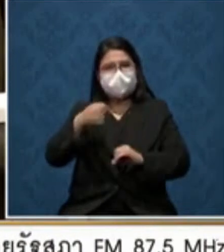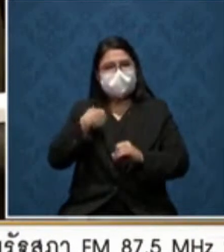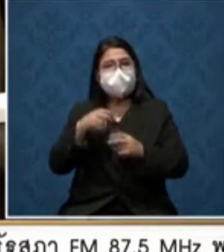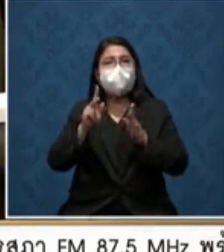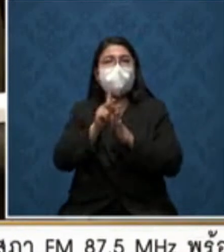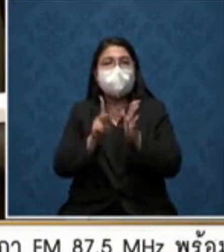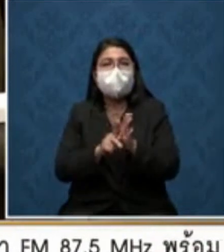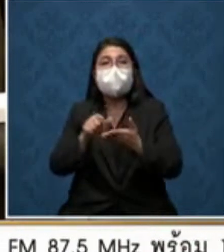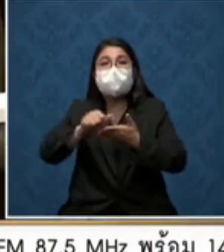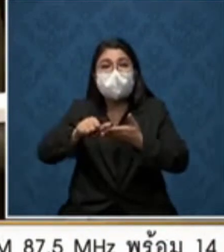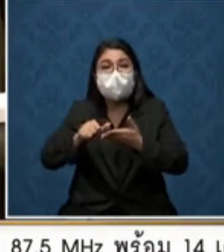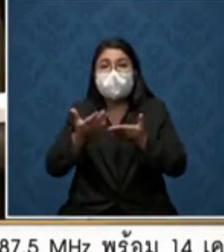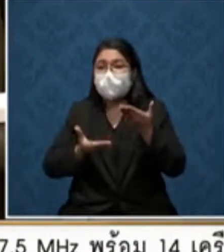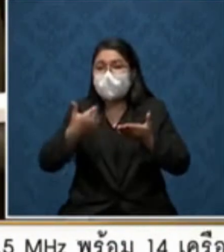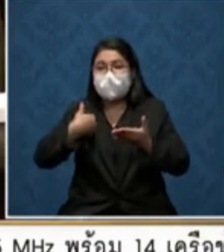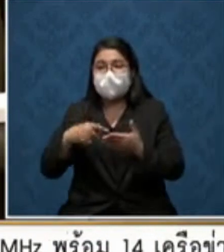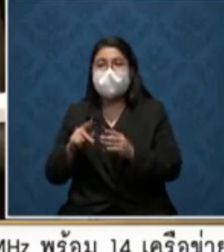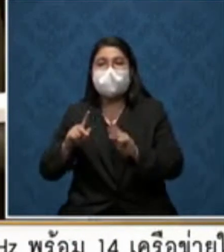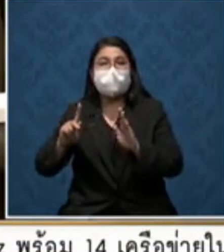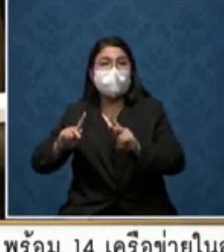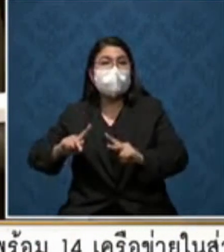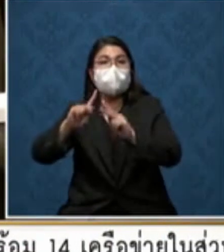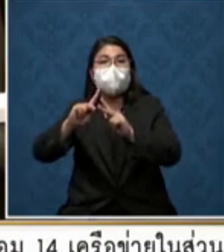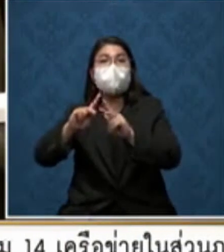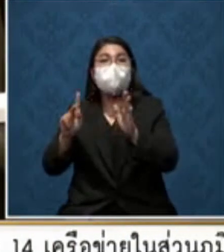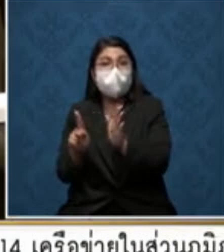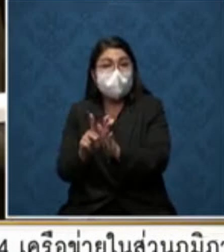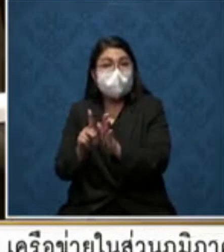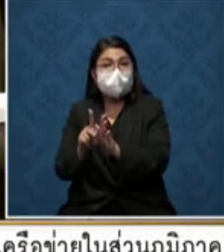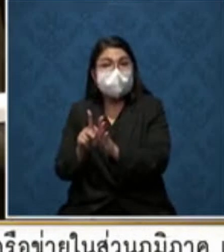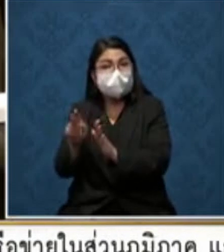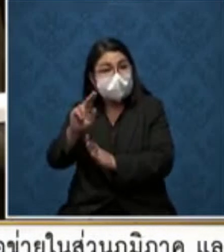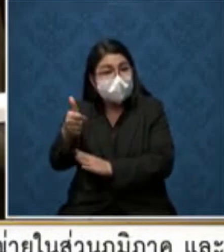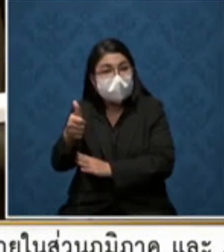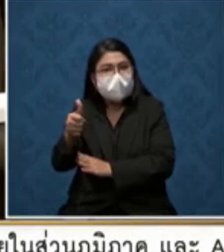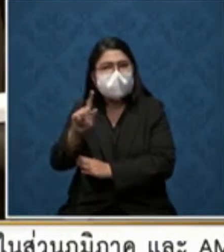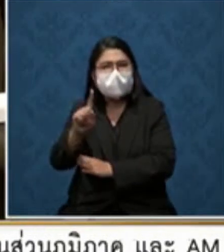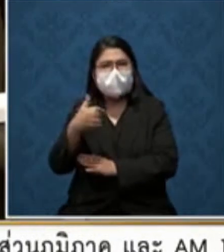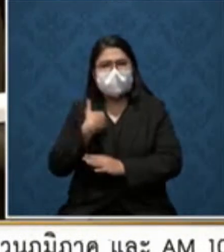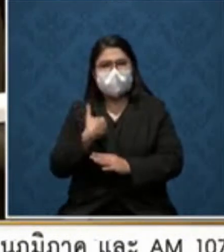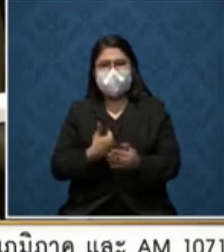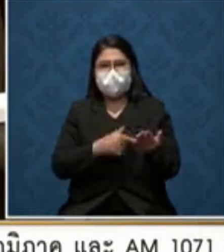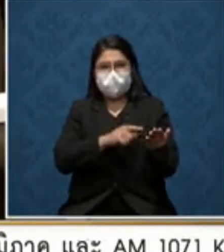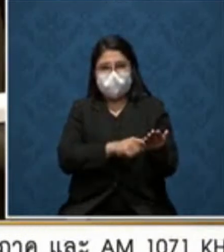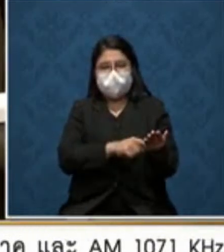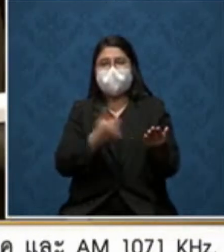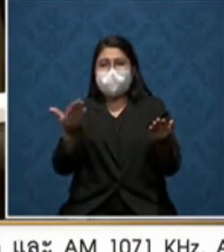มันใช้ได้แล้วผมวสภาต้องไม่สบสนนะครั- บทบาทของกฎหมายกับกฎกระสวงคนละเรื่อง